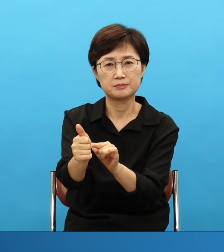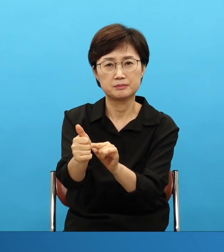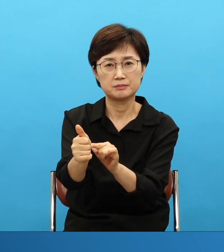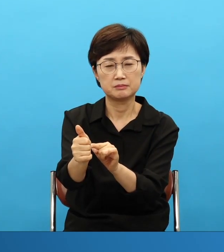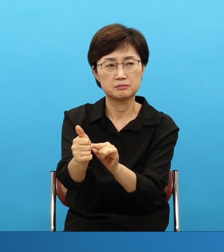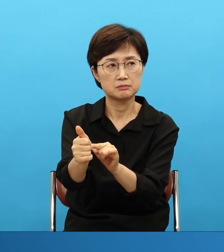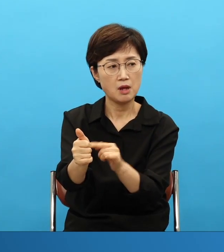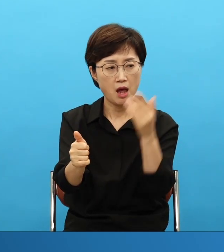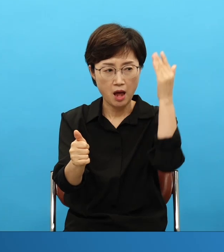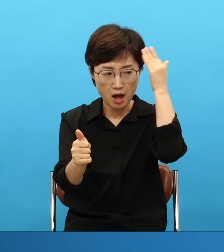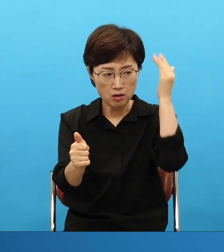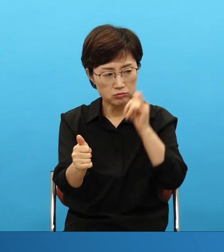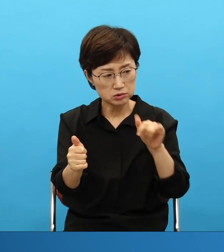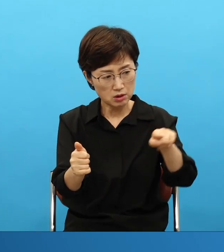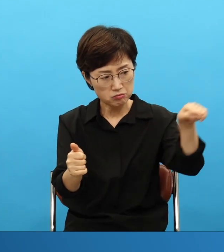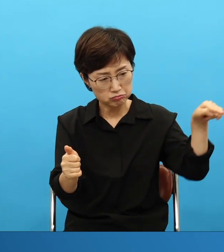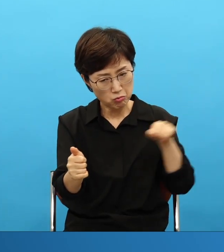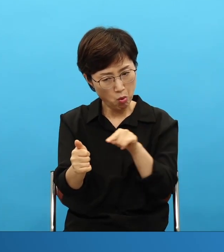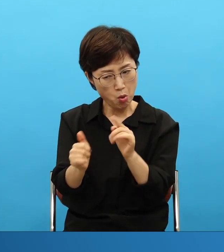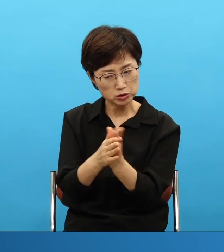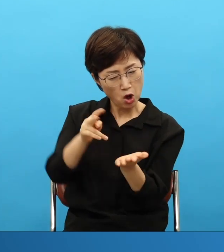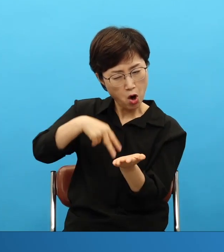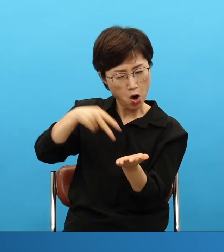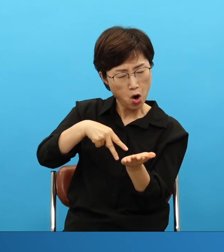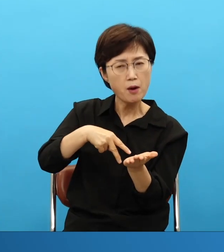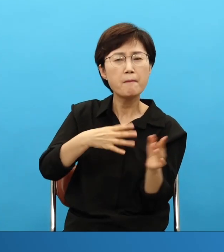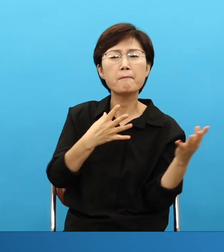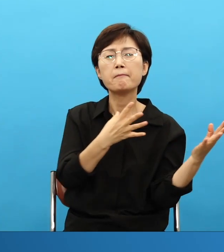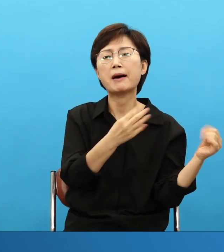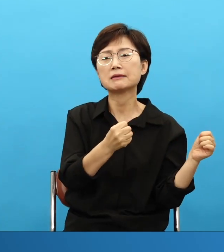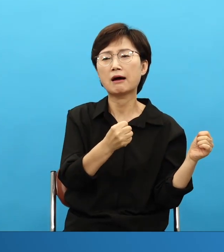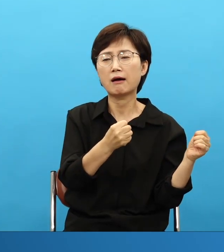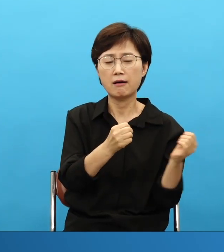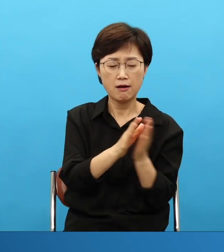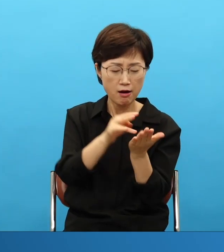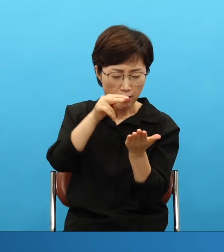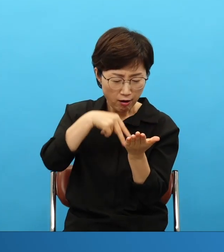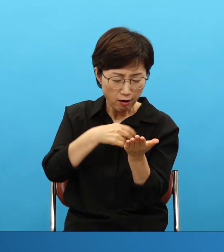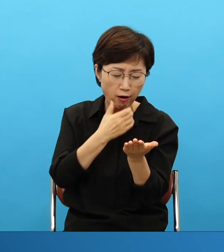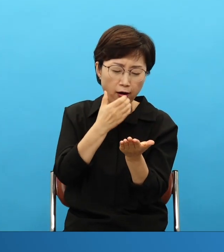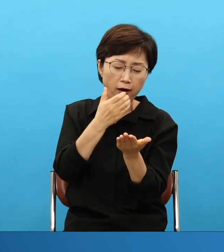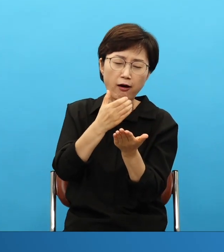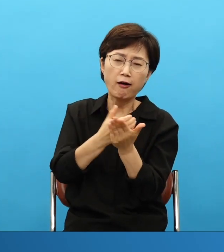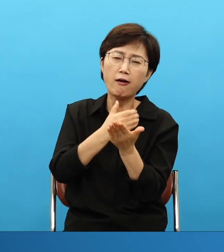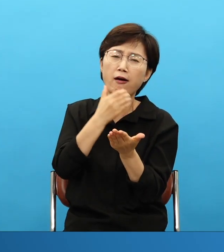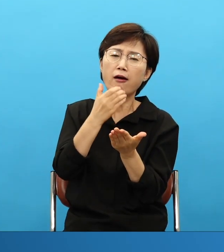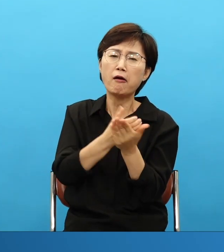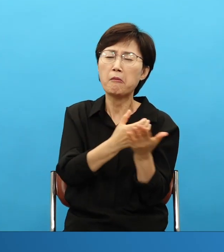우 한국 사람들도 그 사람 책 많이 읽고 감동을 받고 그